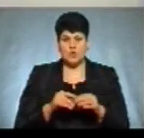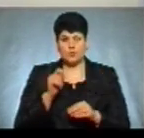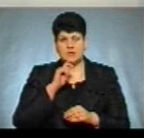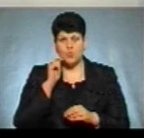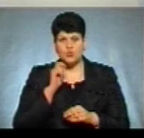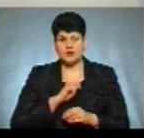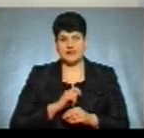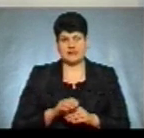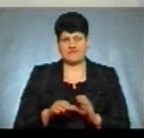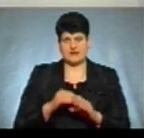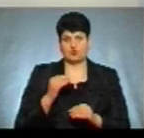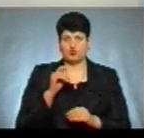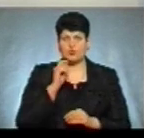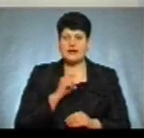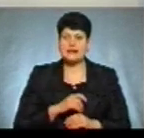вибору країни.